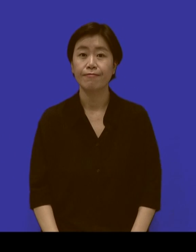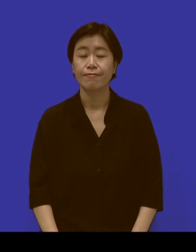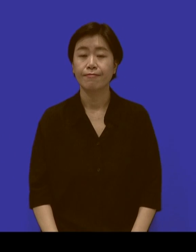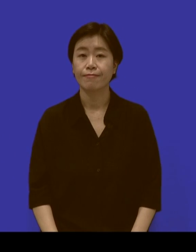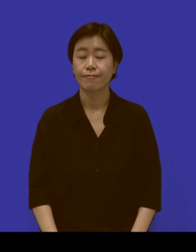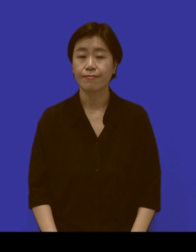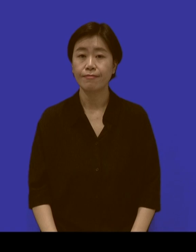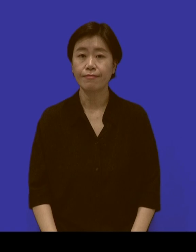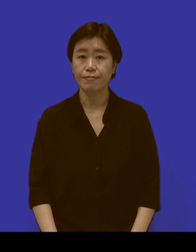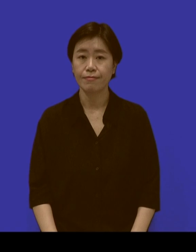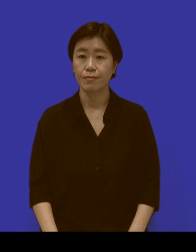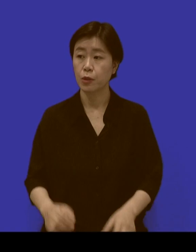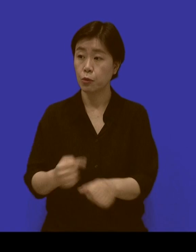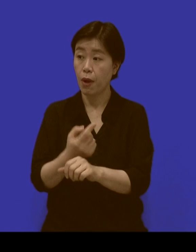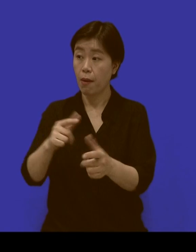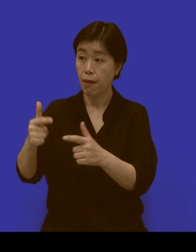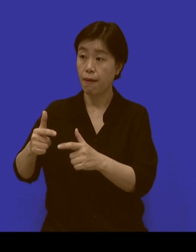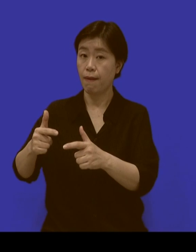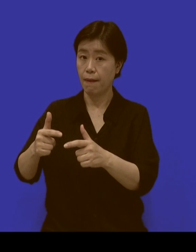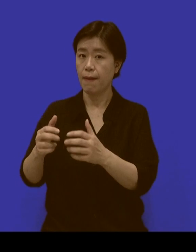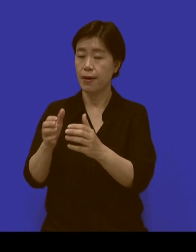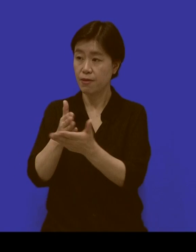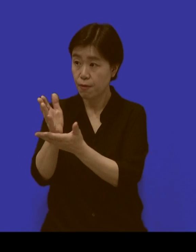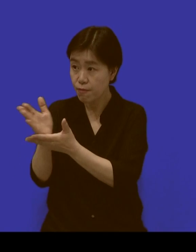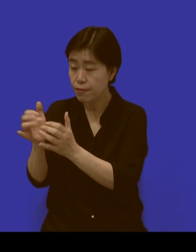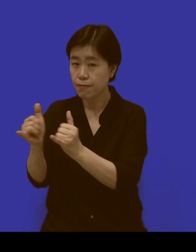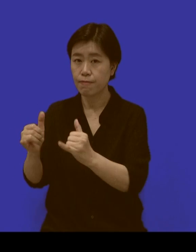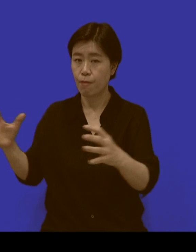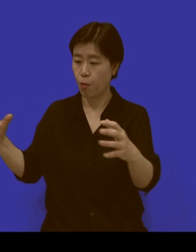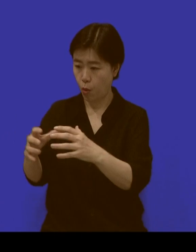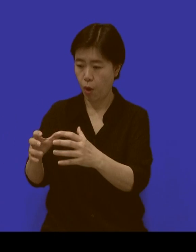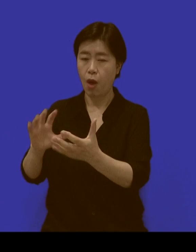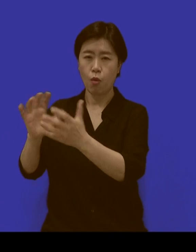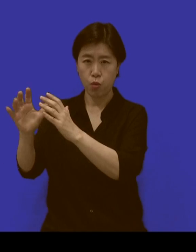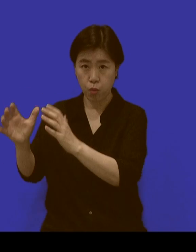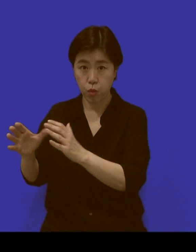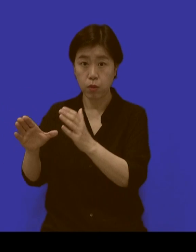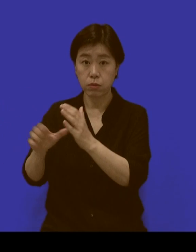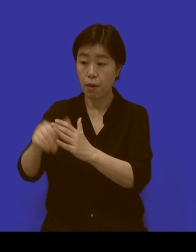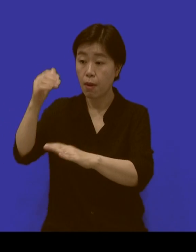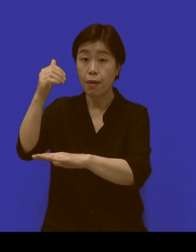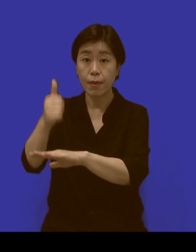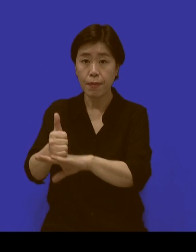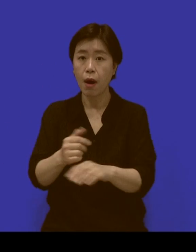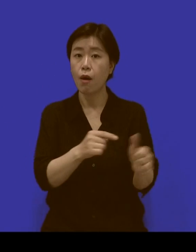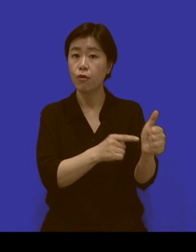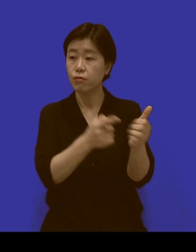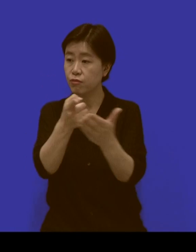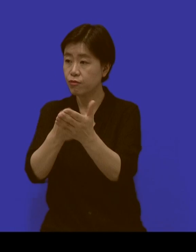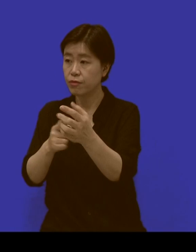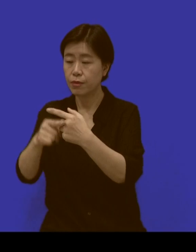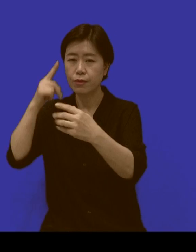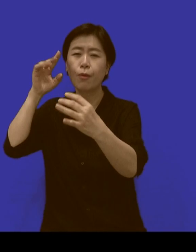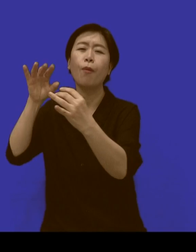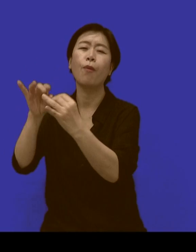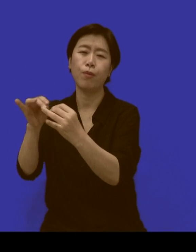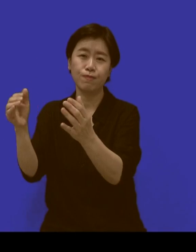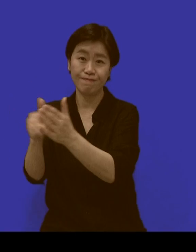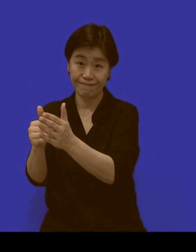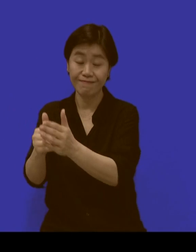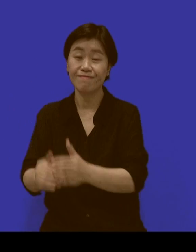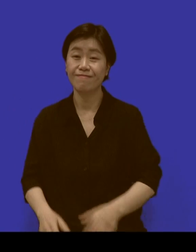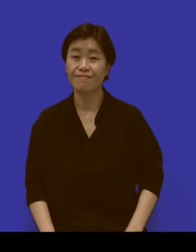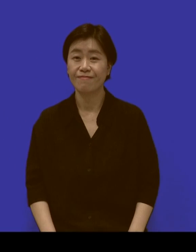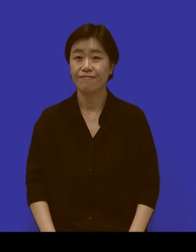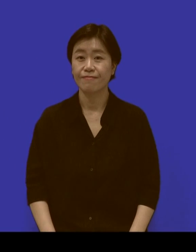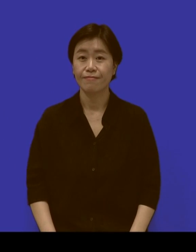여러 팀들과 함께 이야기를 했을 때 예. 또 한번 해보자라고 전체 팀이 동의를 해주셨고